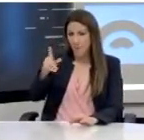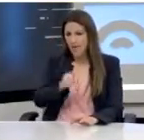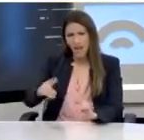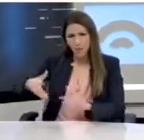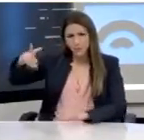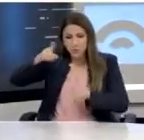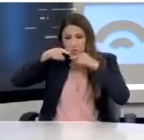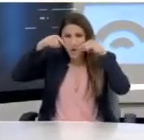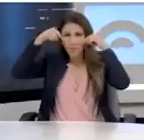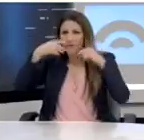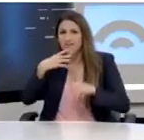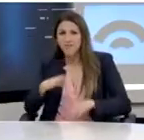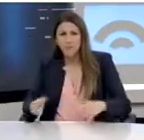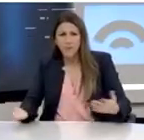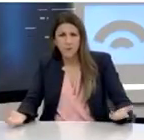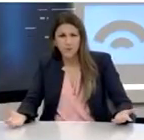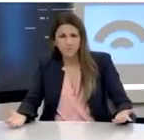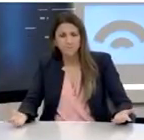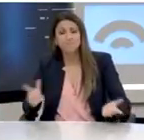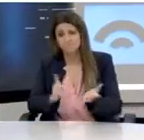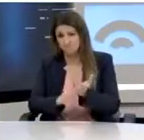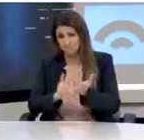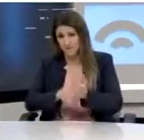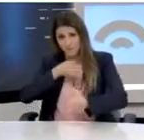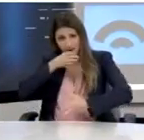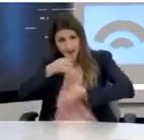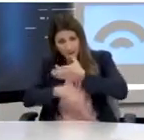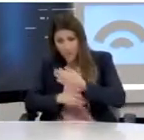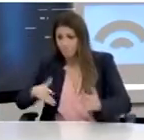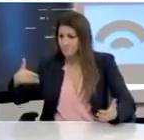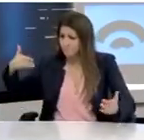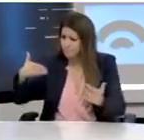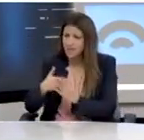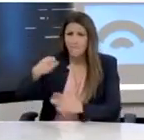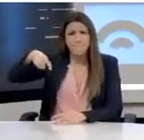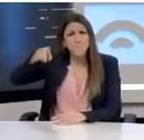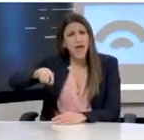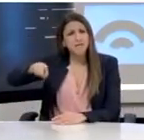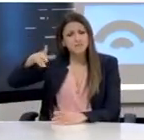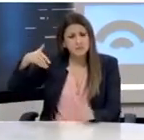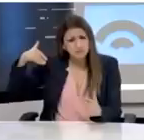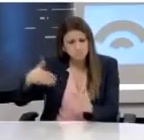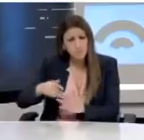δεν μπορώ να μην ξεκινήσω λέγοντας ότι όλες αυτές τις μέρες,